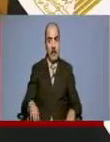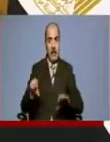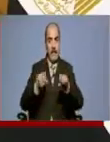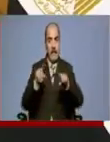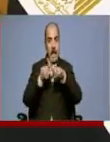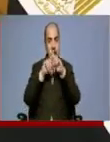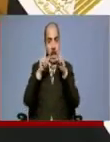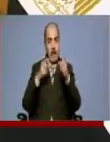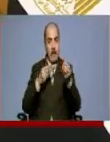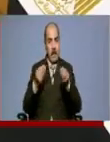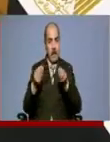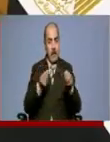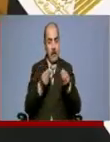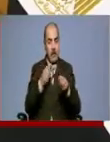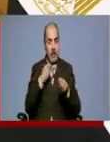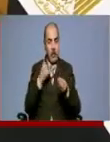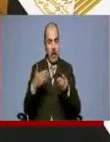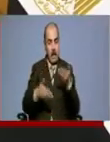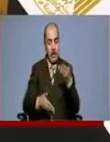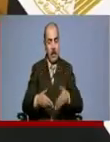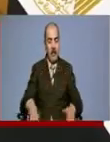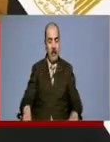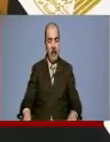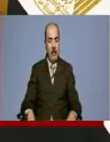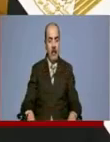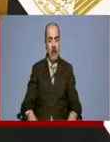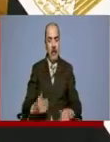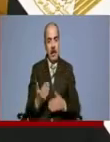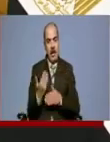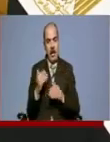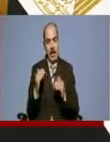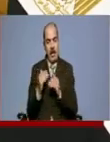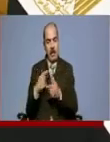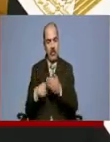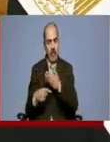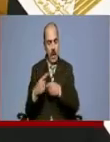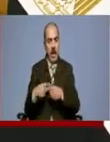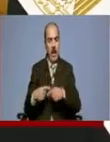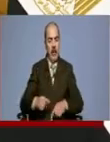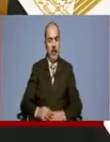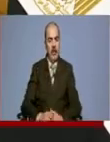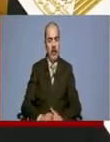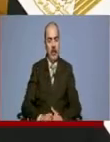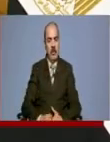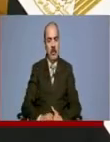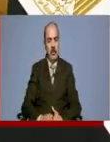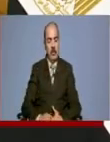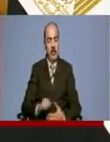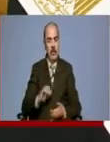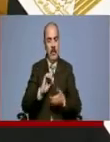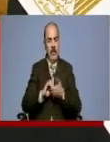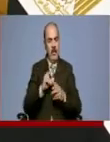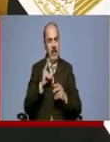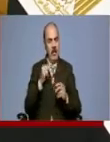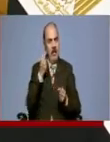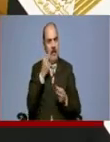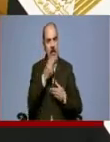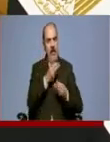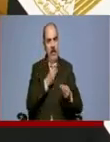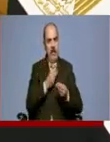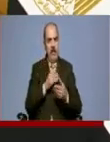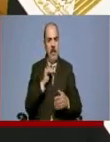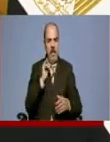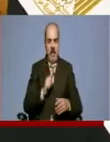لتخبئه ما يدور من مذابح في عالمنا يعني هنا القصه بتقول ايه هم عمليه التصدير اللي بتتم